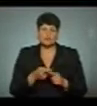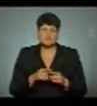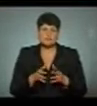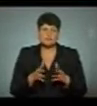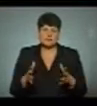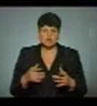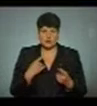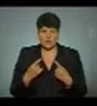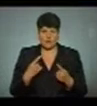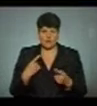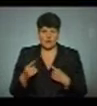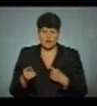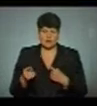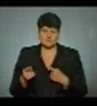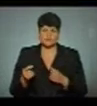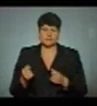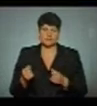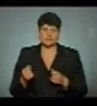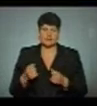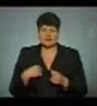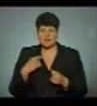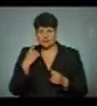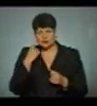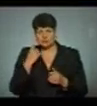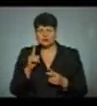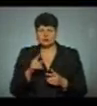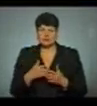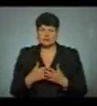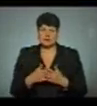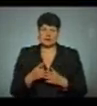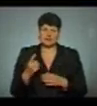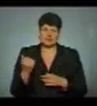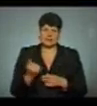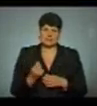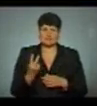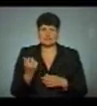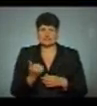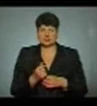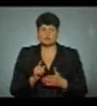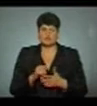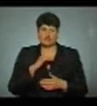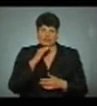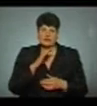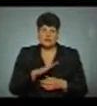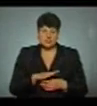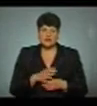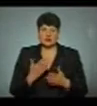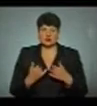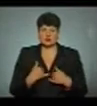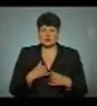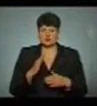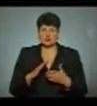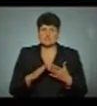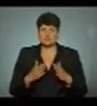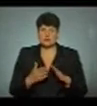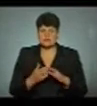говорили. І я думаю, що наприклад, на якихось там тиждень-два нам мало би вистачити тих цих. Якщо в нас буде ситуація,